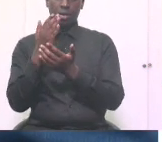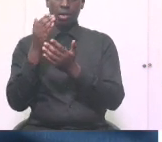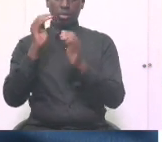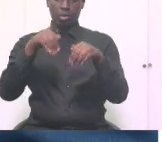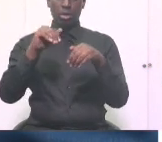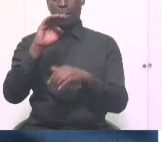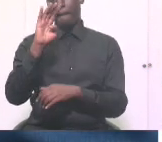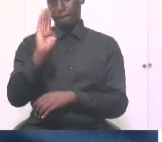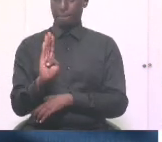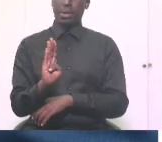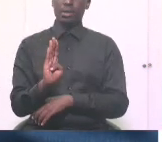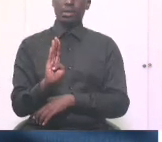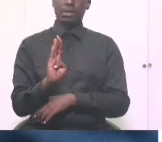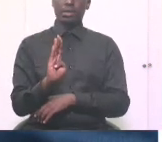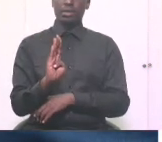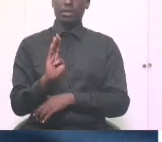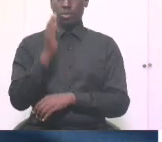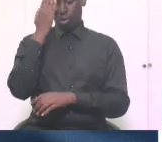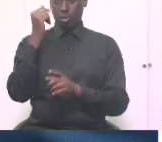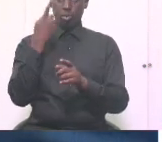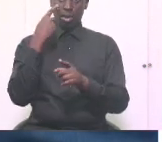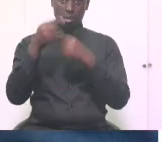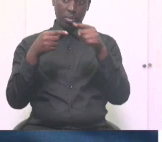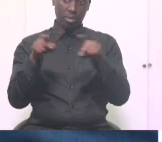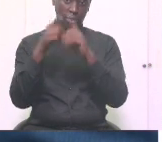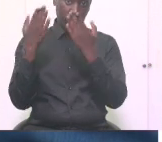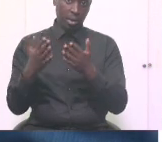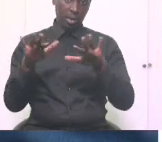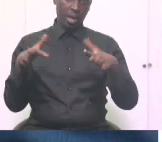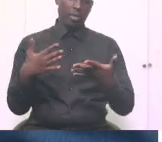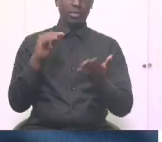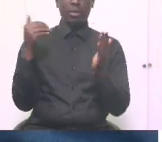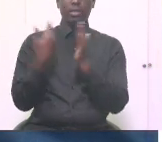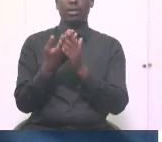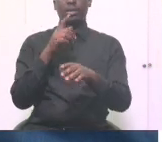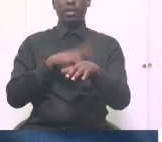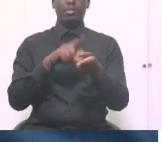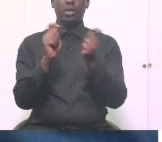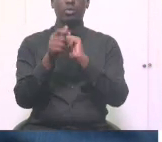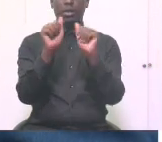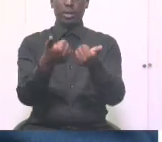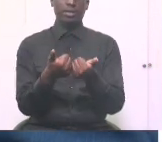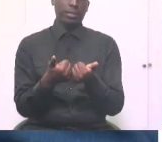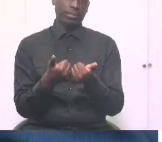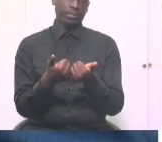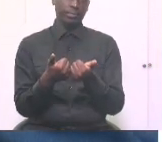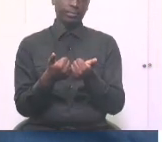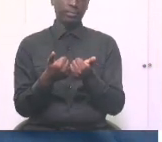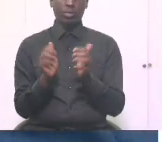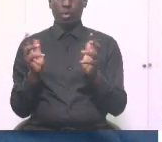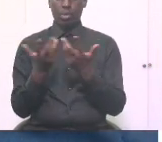kugira ngo turebe nimba bikomeje gutya cyangwa bizagira igihe bihinduke neza ku